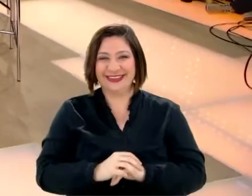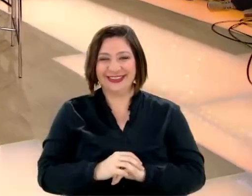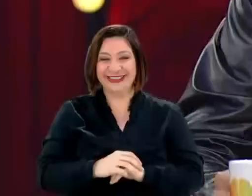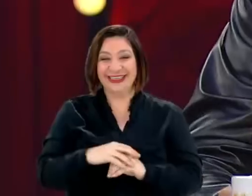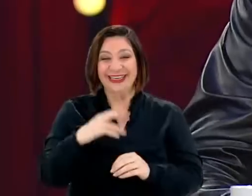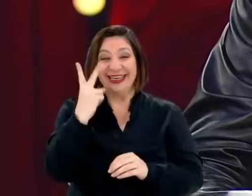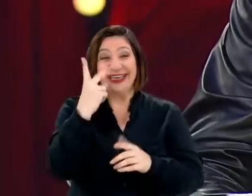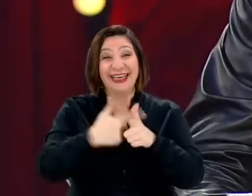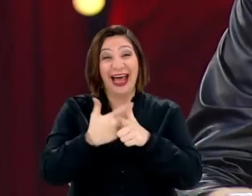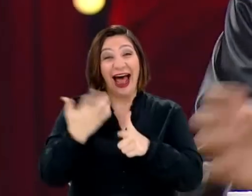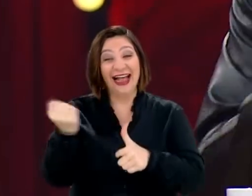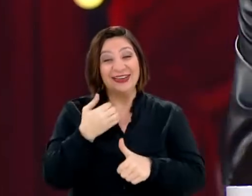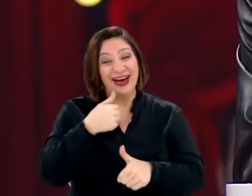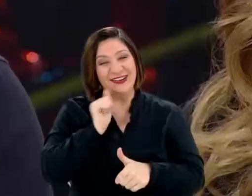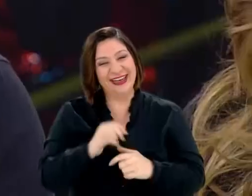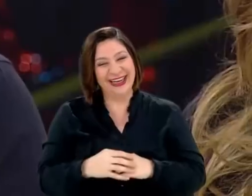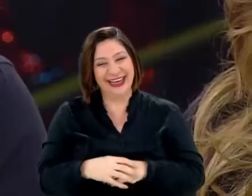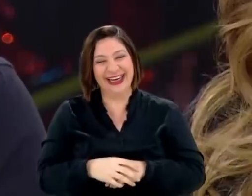İki kira çıkardım oradan abi.